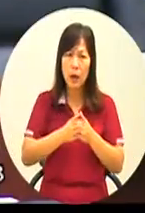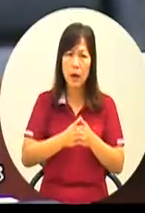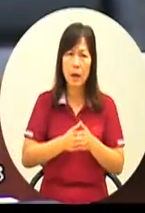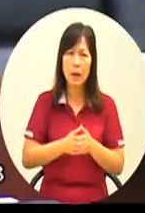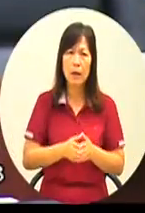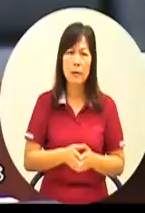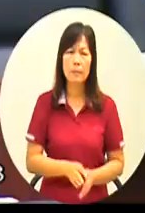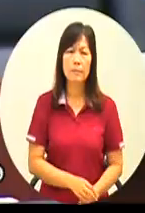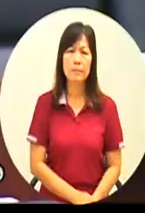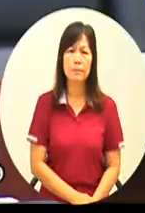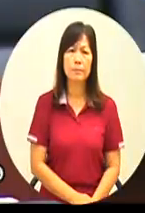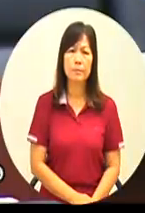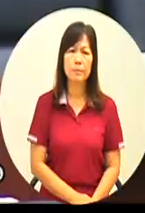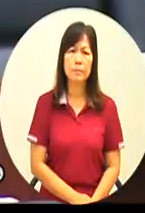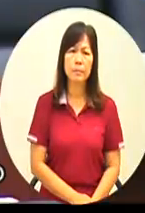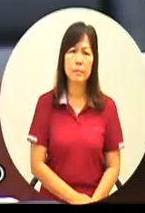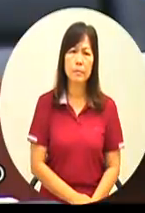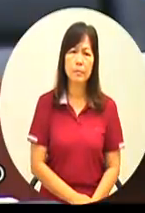些